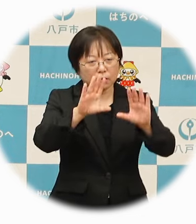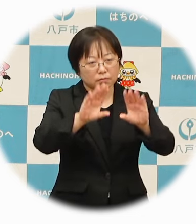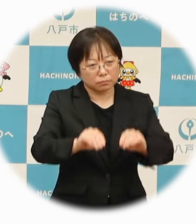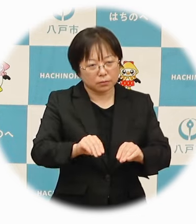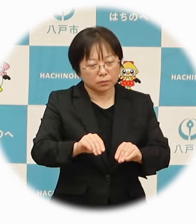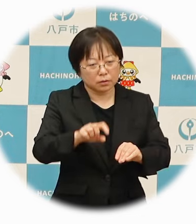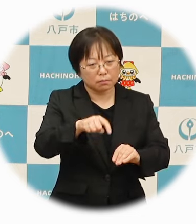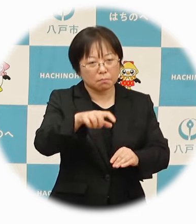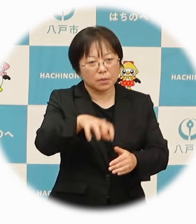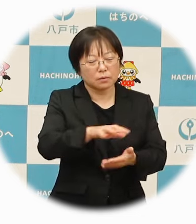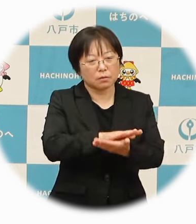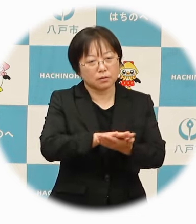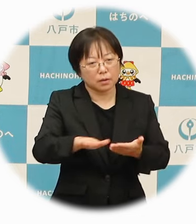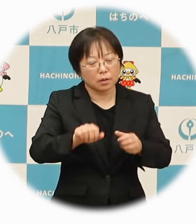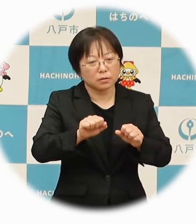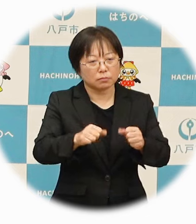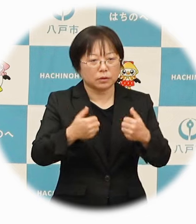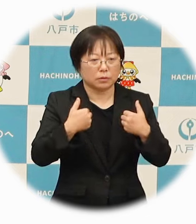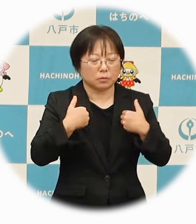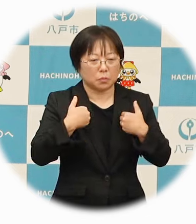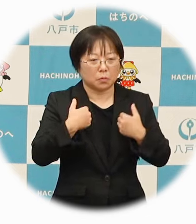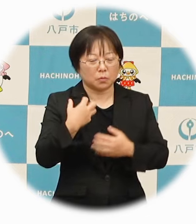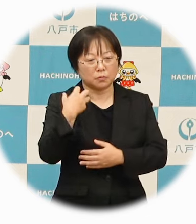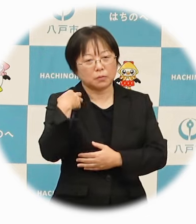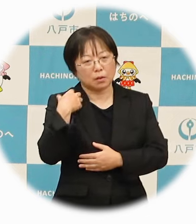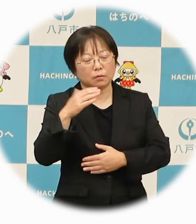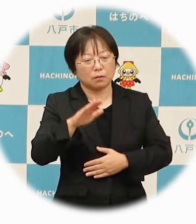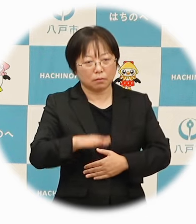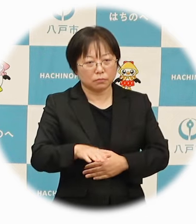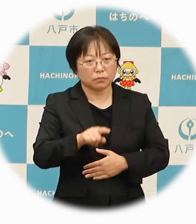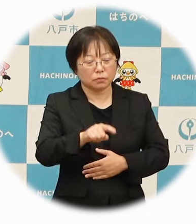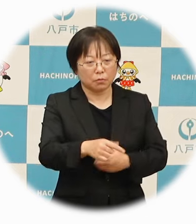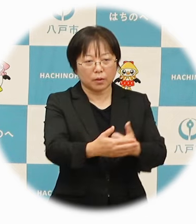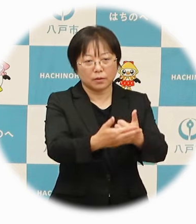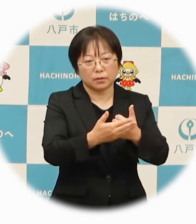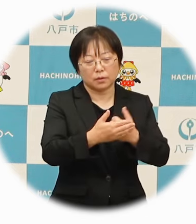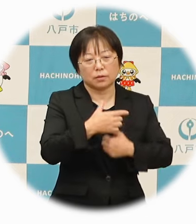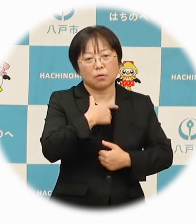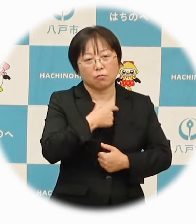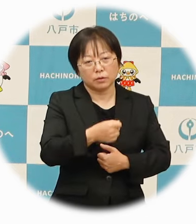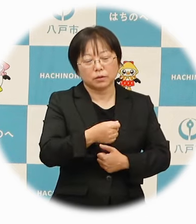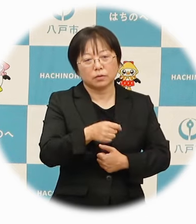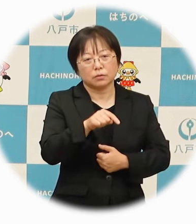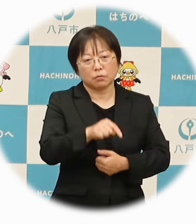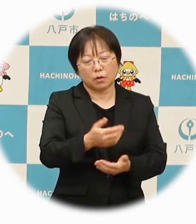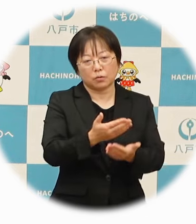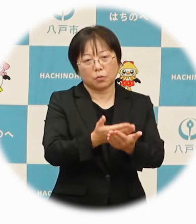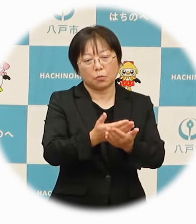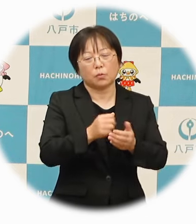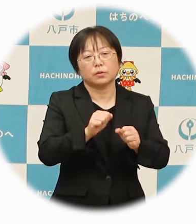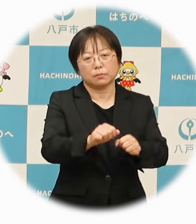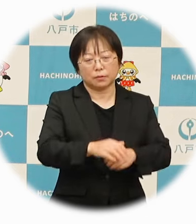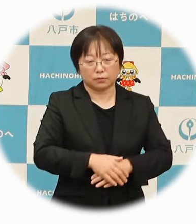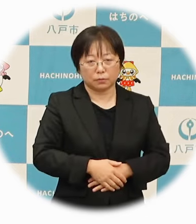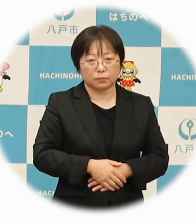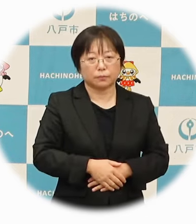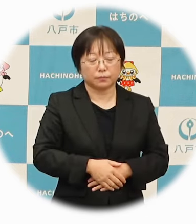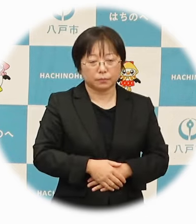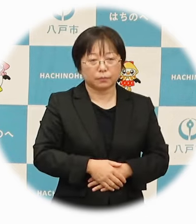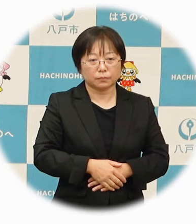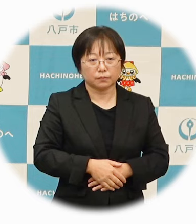去費用等にかかる財政負担と財政支援措置について新規に要望するものであります